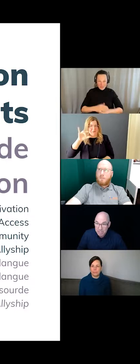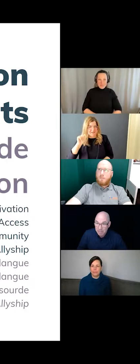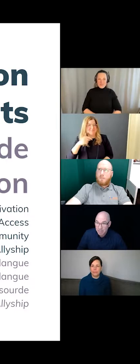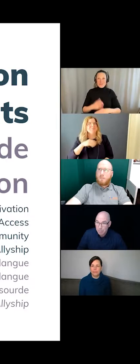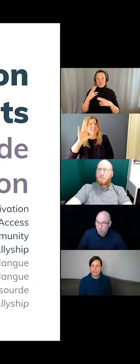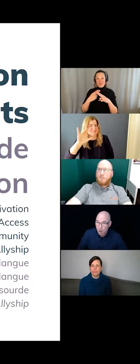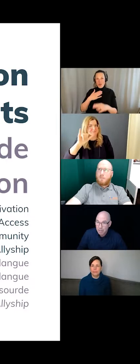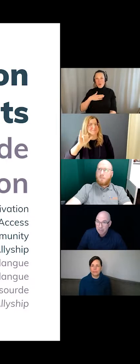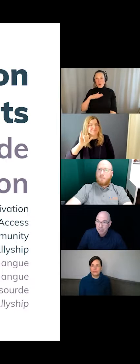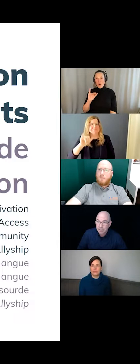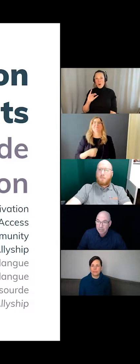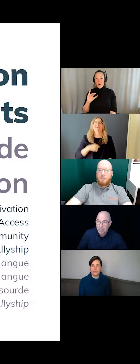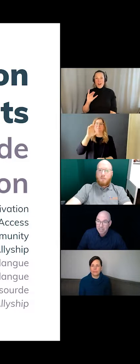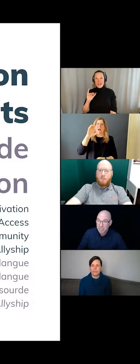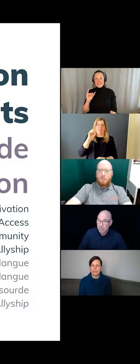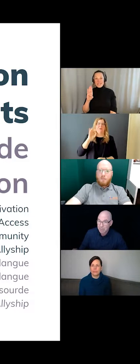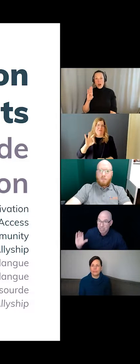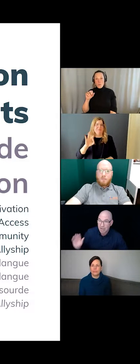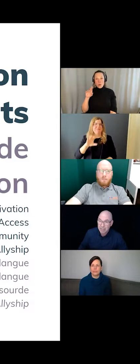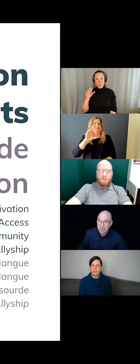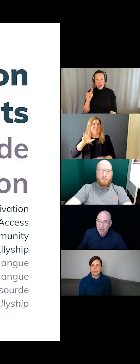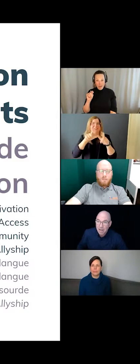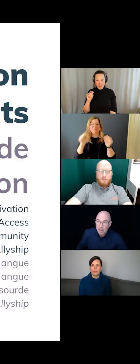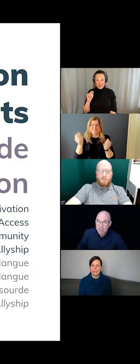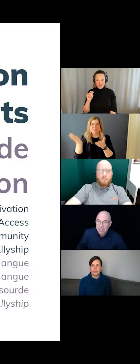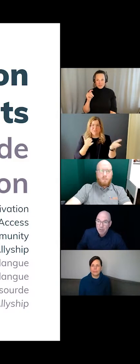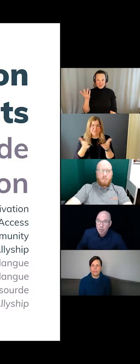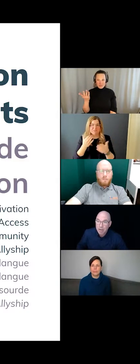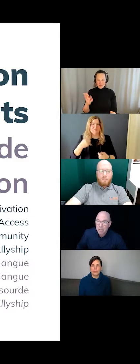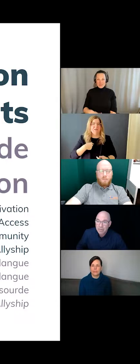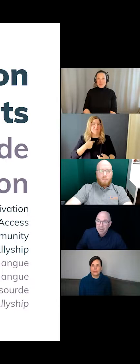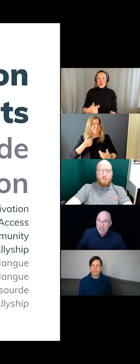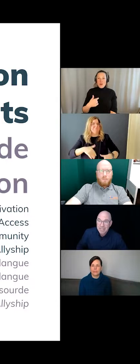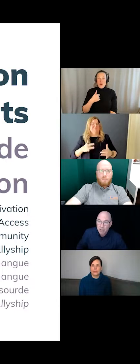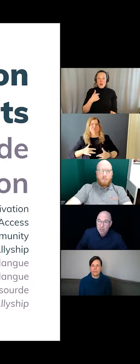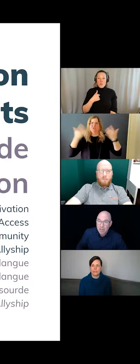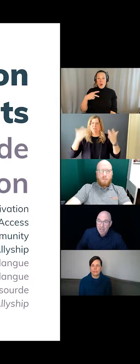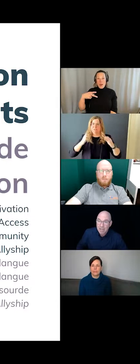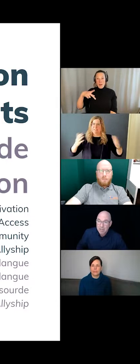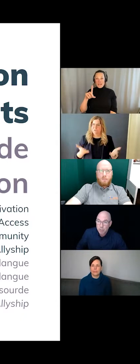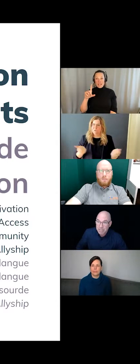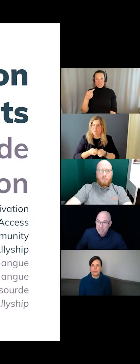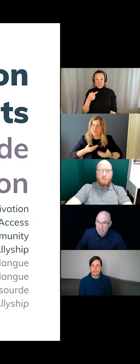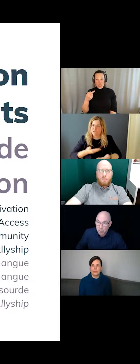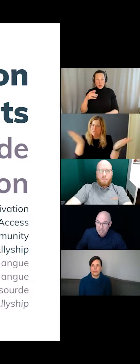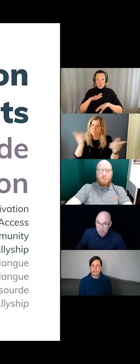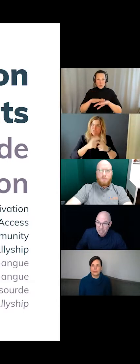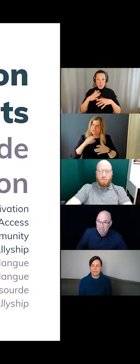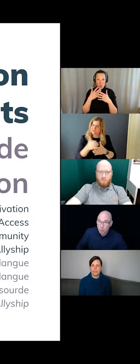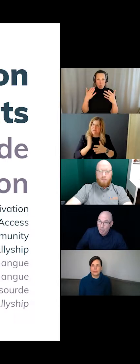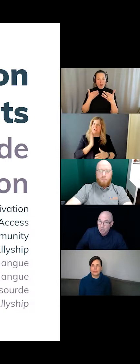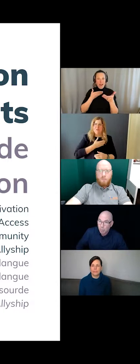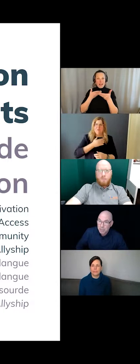Donc, encore une fois, bonjour tout le monde. Mon nom, Cynthia Benoît. Voici mon nom. Je suis